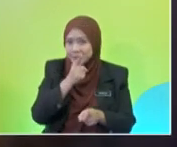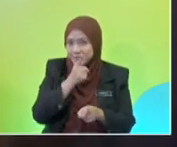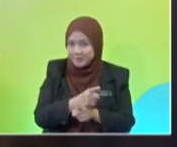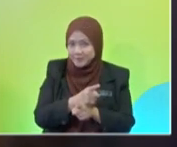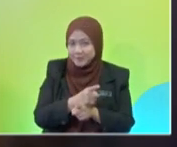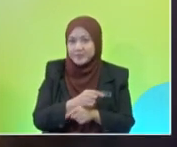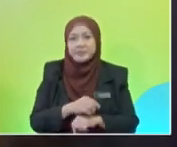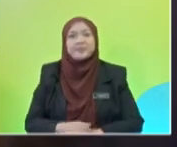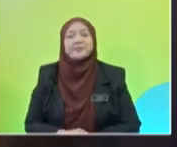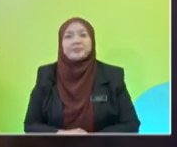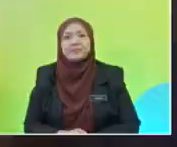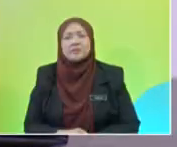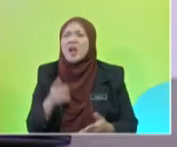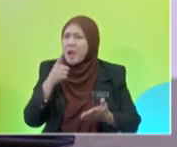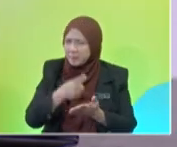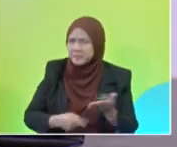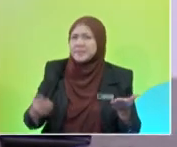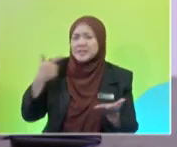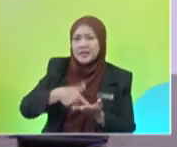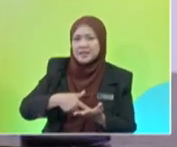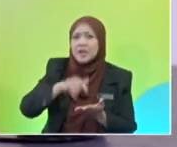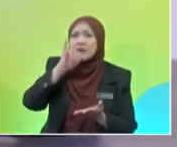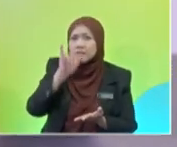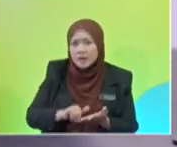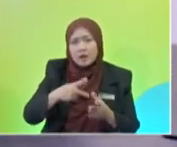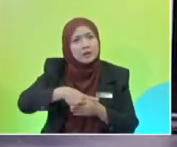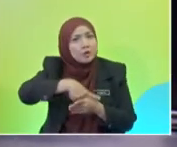buat satu apa lagi yang keluarkan lampu cahaya